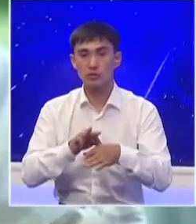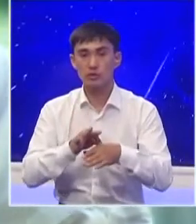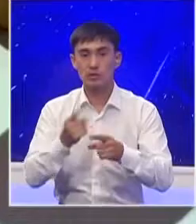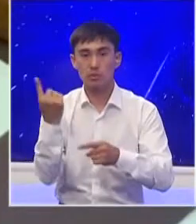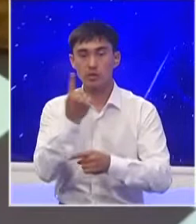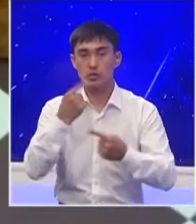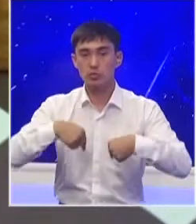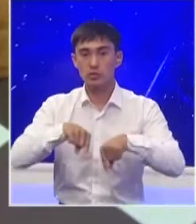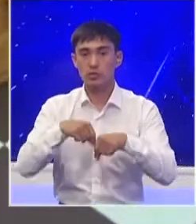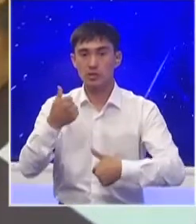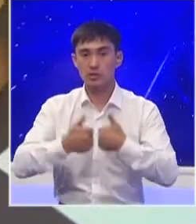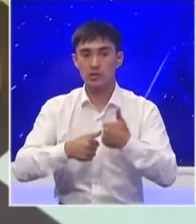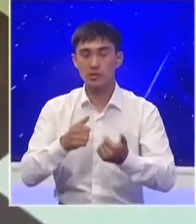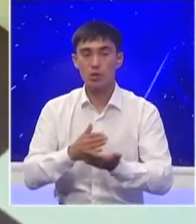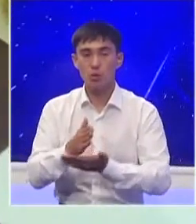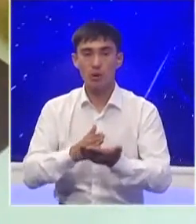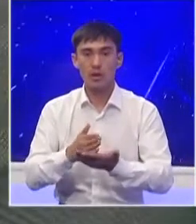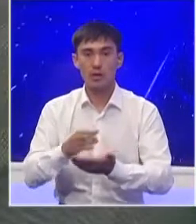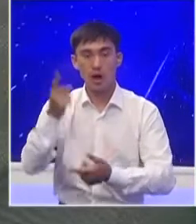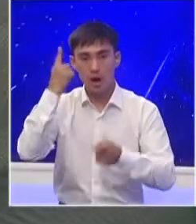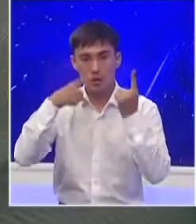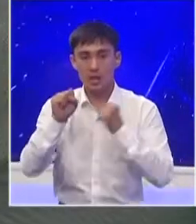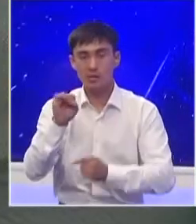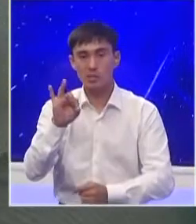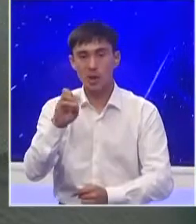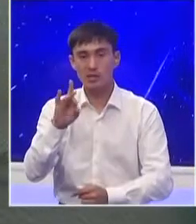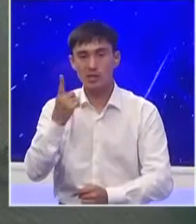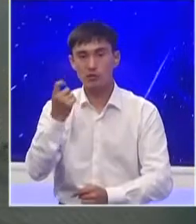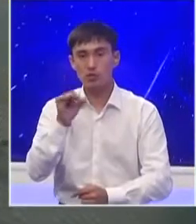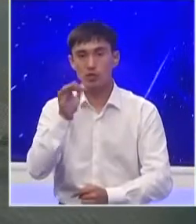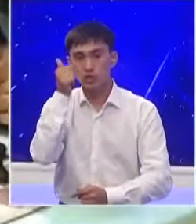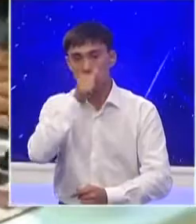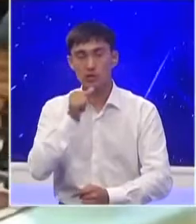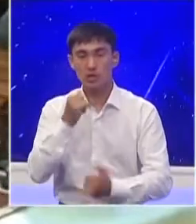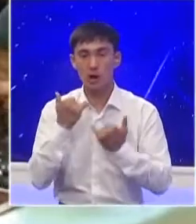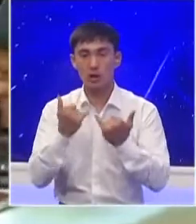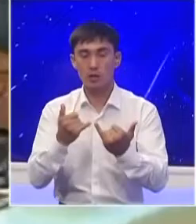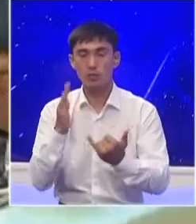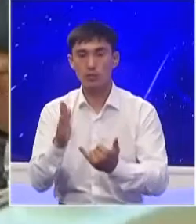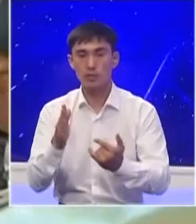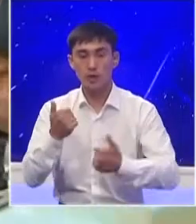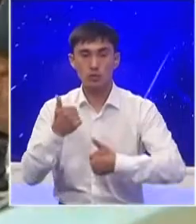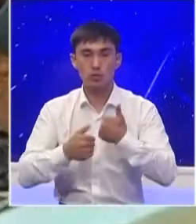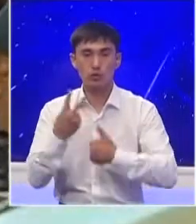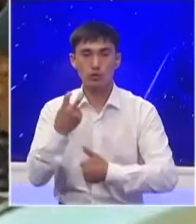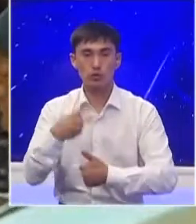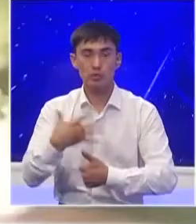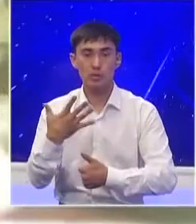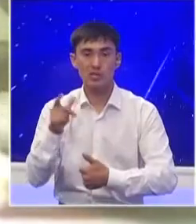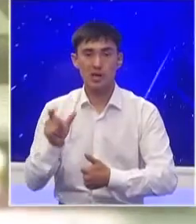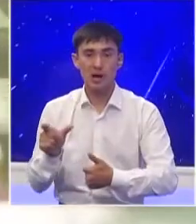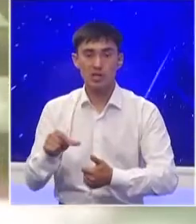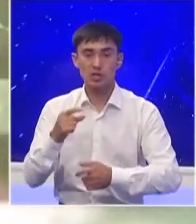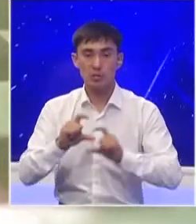ұйымдастырылып отырған сайыс қоғам қайраткері ақын Асанбай Асқаровтың 100 жылдығына арналып отыр. Жалпы турнирге 125 жергілікті